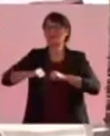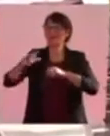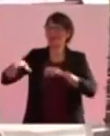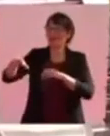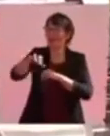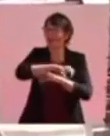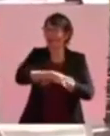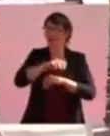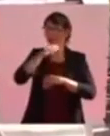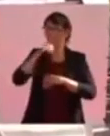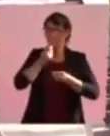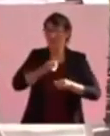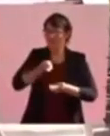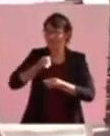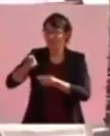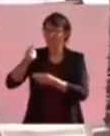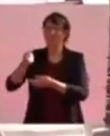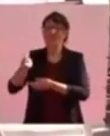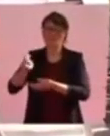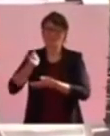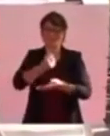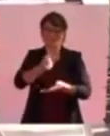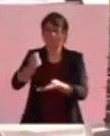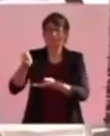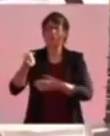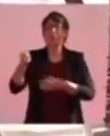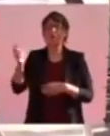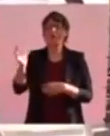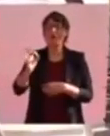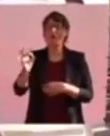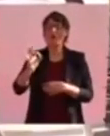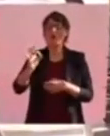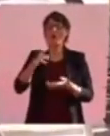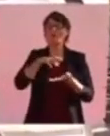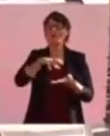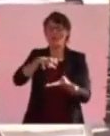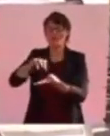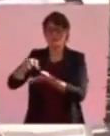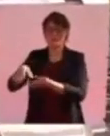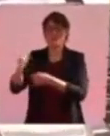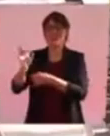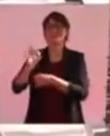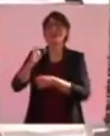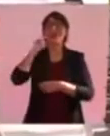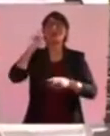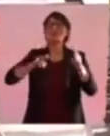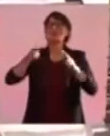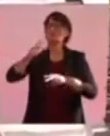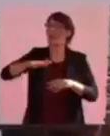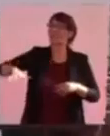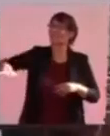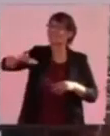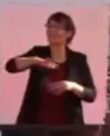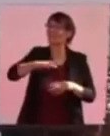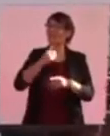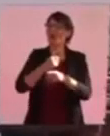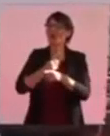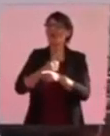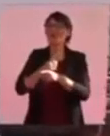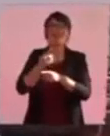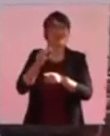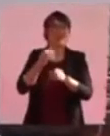pubblica potenziare le funzioni di vigilanza e controllo il territorio non a compartimenti stagni ma con il necessario